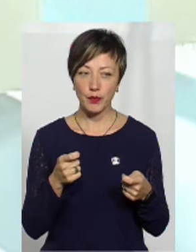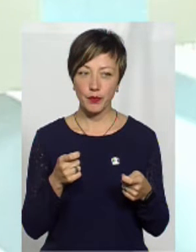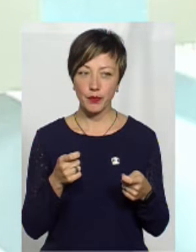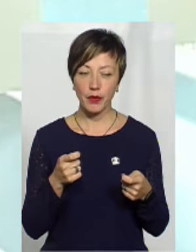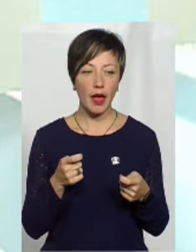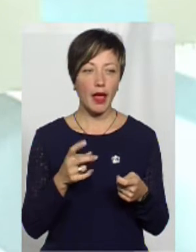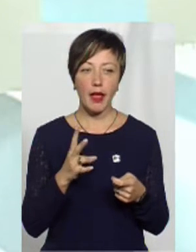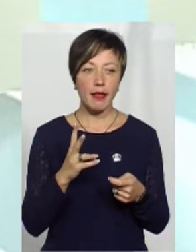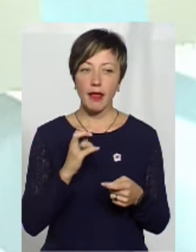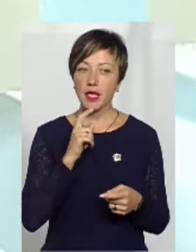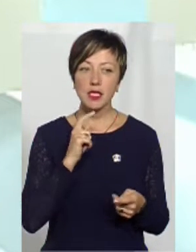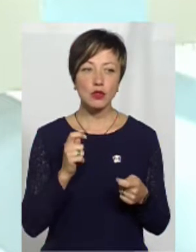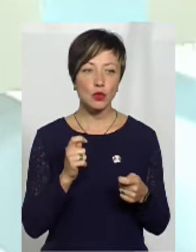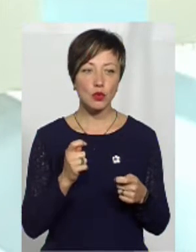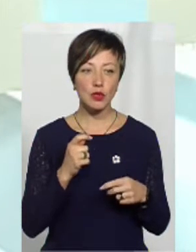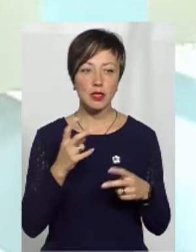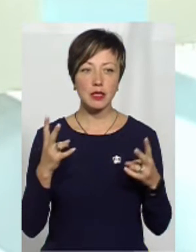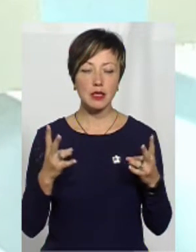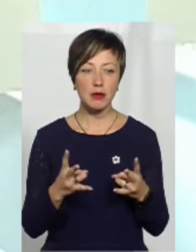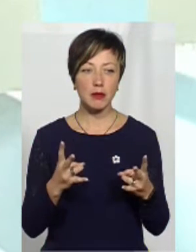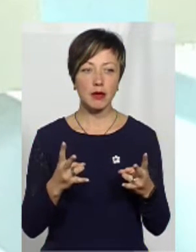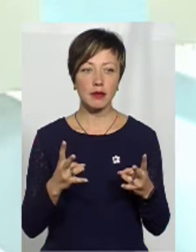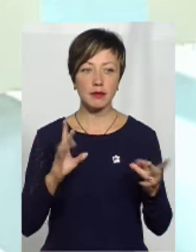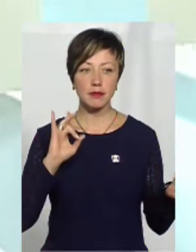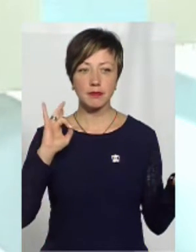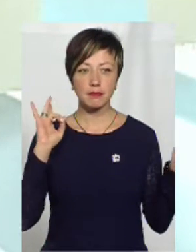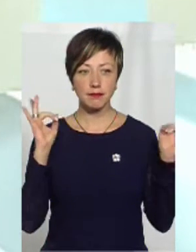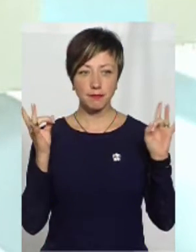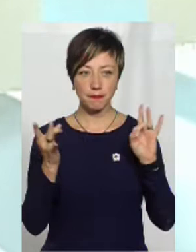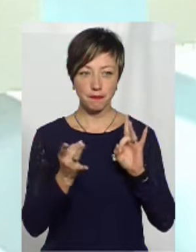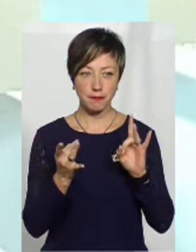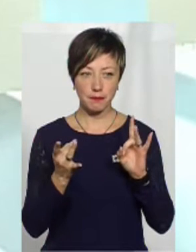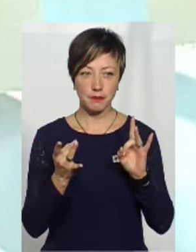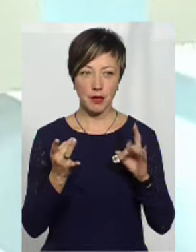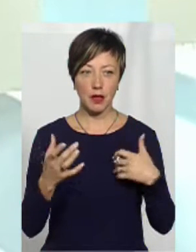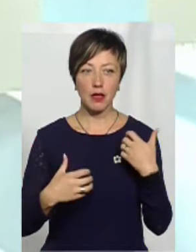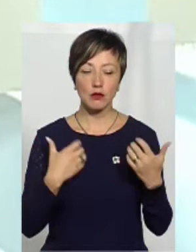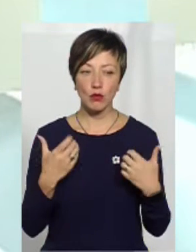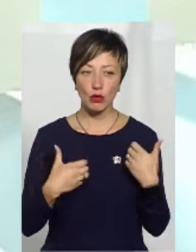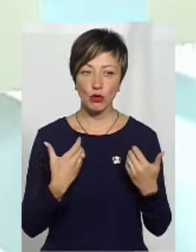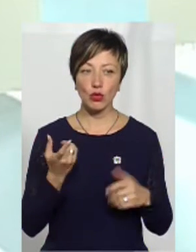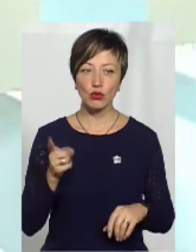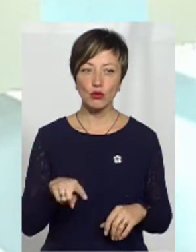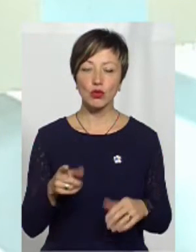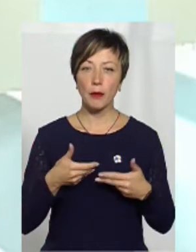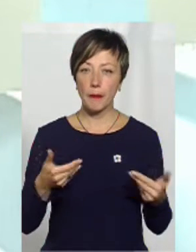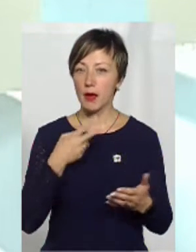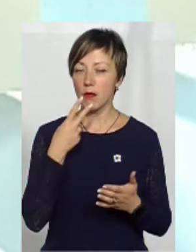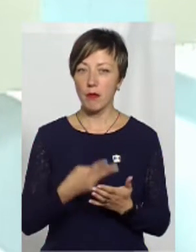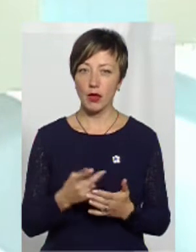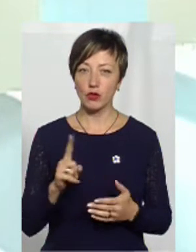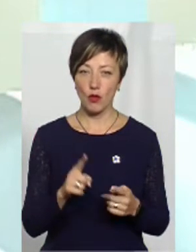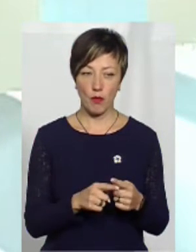це не то, що насторожило, це треба бити в дзвони на сполох. Тому що ми побачили,